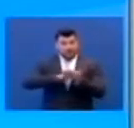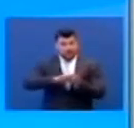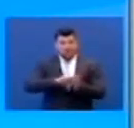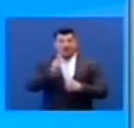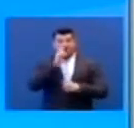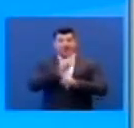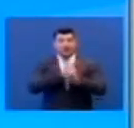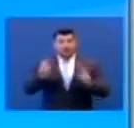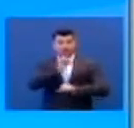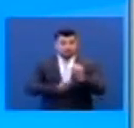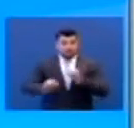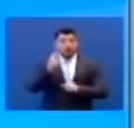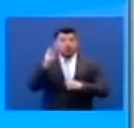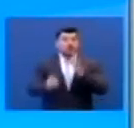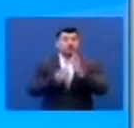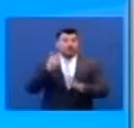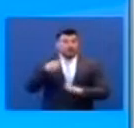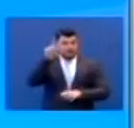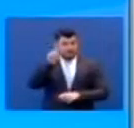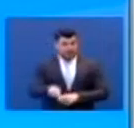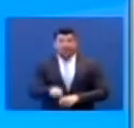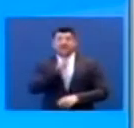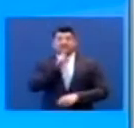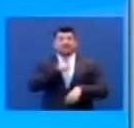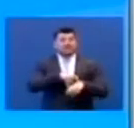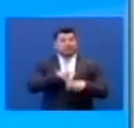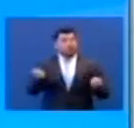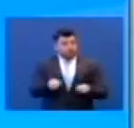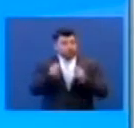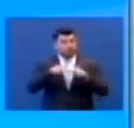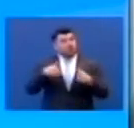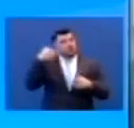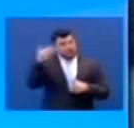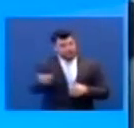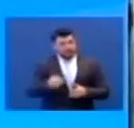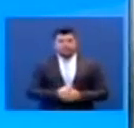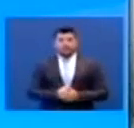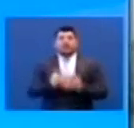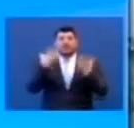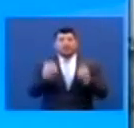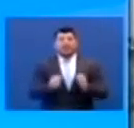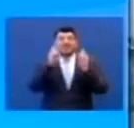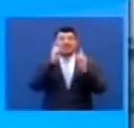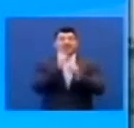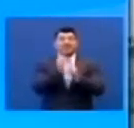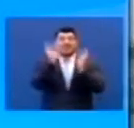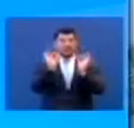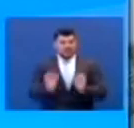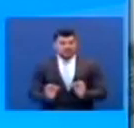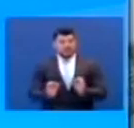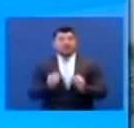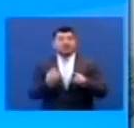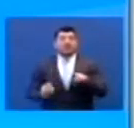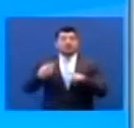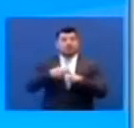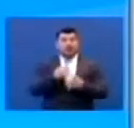ημέρα και κατά τη διάρκεια λειτουργίας του σχολείου και μετά το πέρας αυτού. Έχει προβλεφθεί ειδική νομοθετική ρύθμιση και επιπλέον κονδύλια